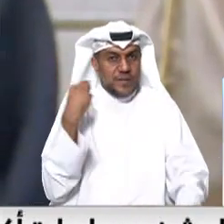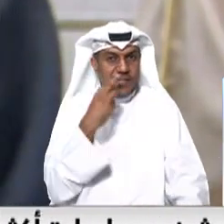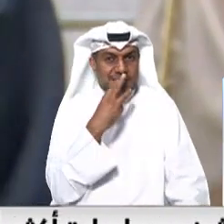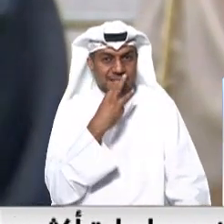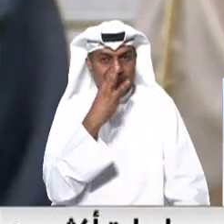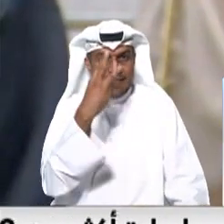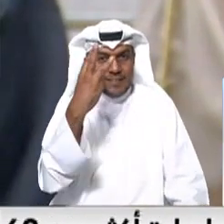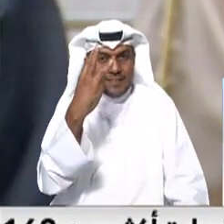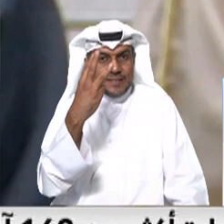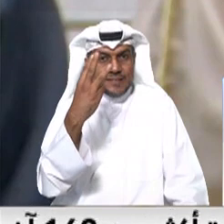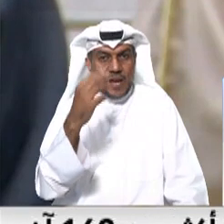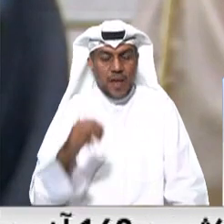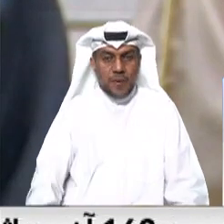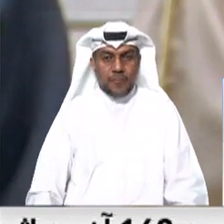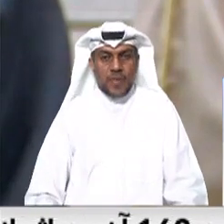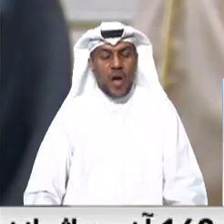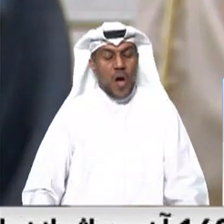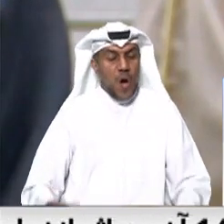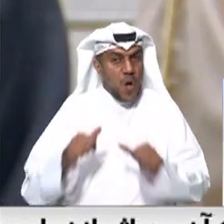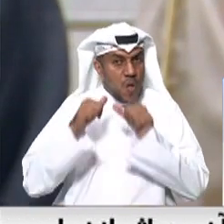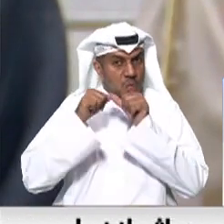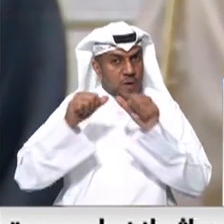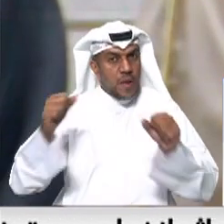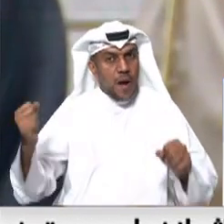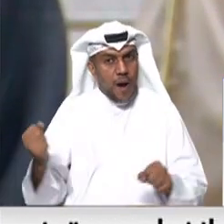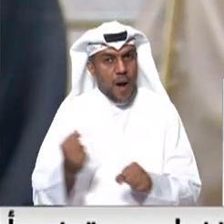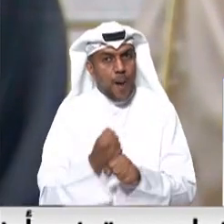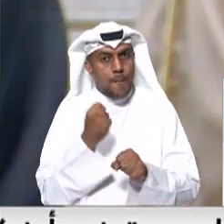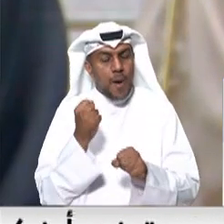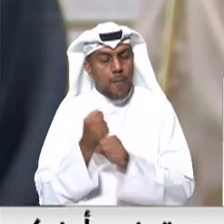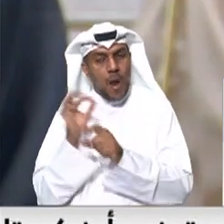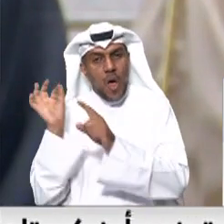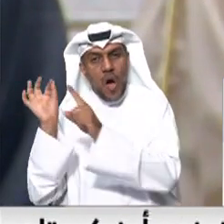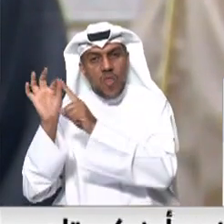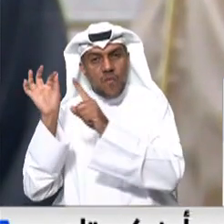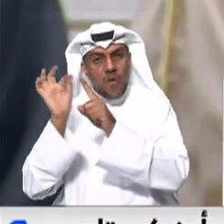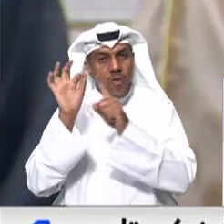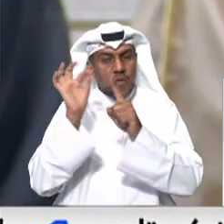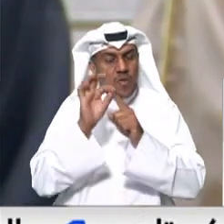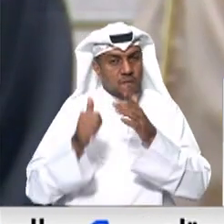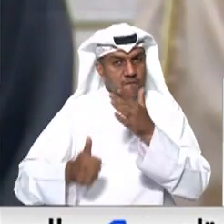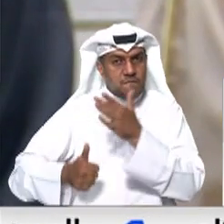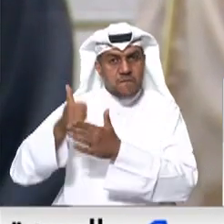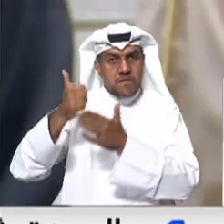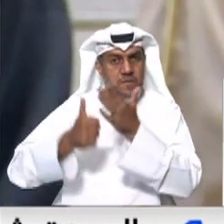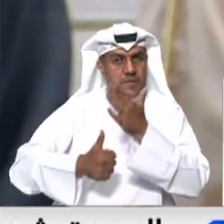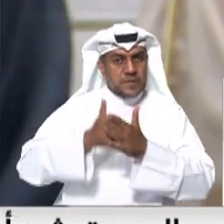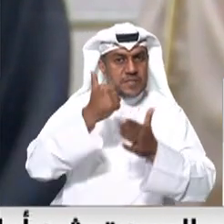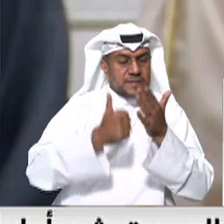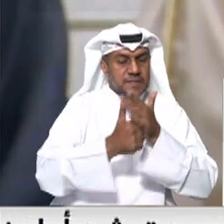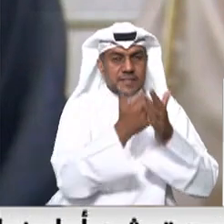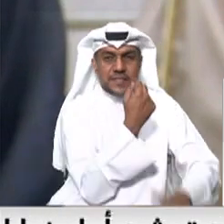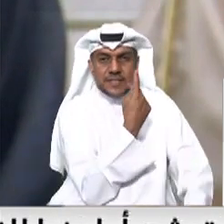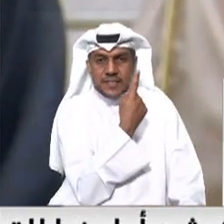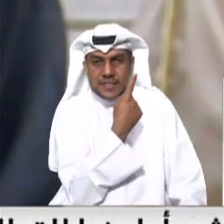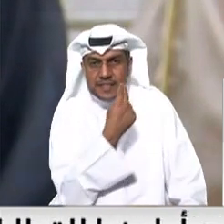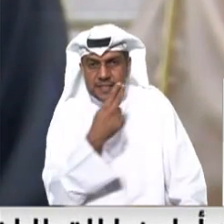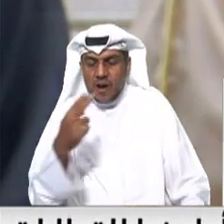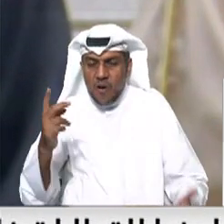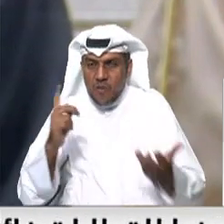لاستعراض ما تحقق من انجازات على مختلف المستويات والستطلعات بتحقيق المزيد